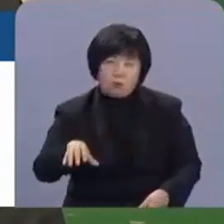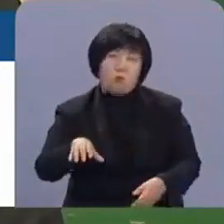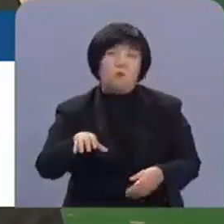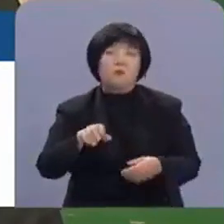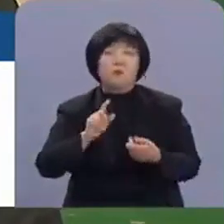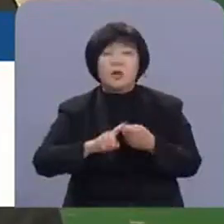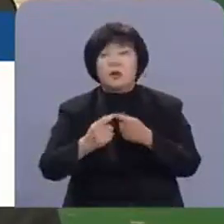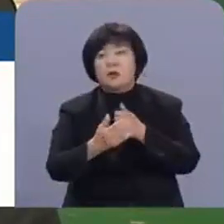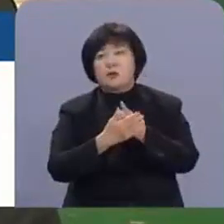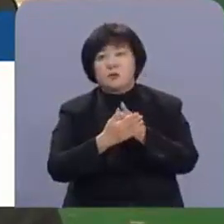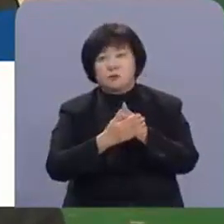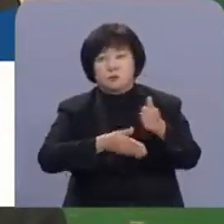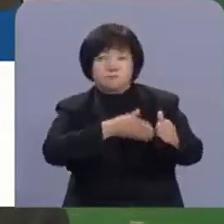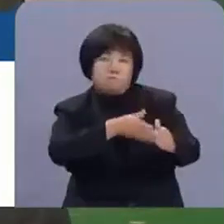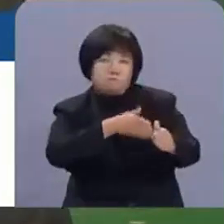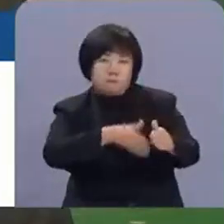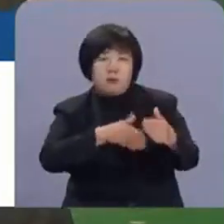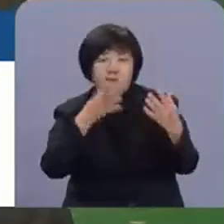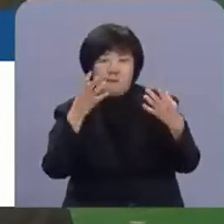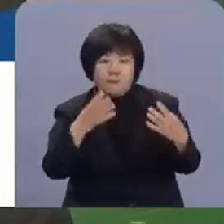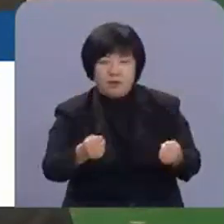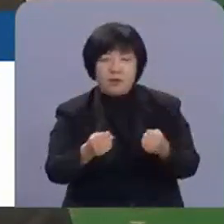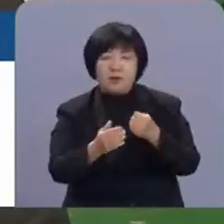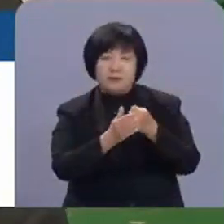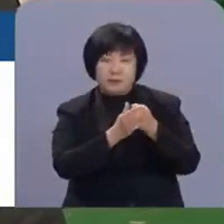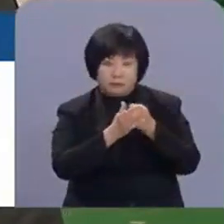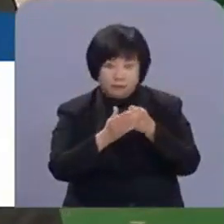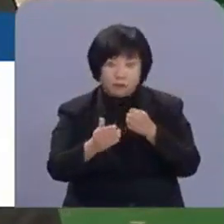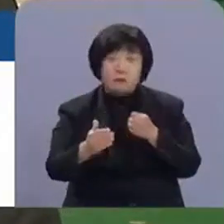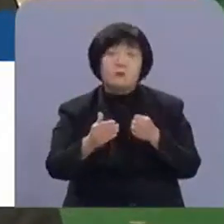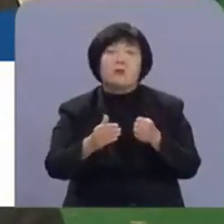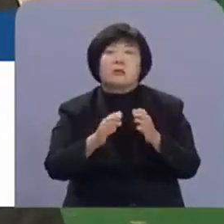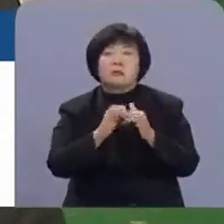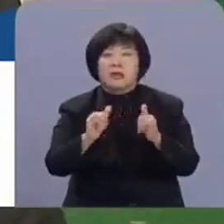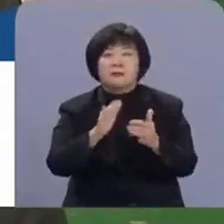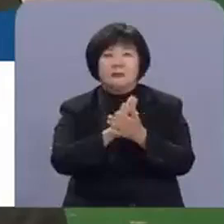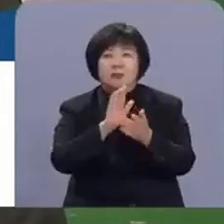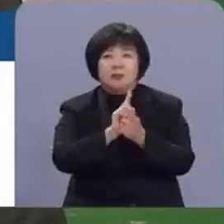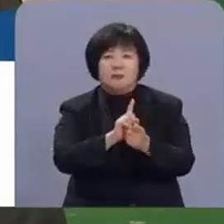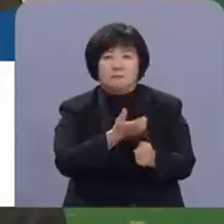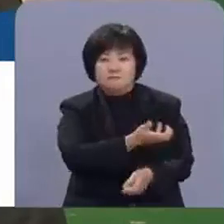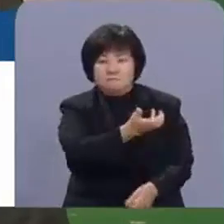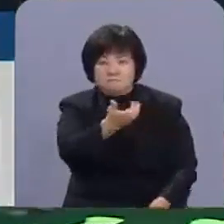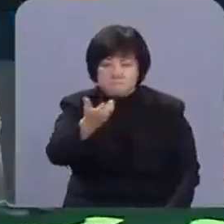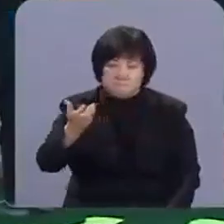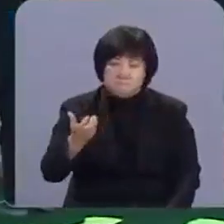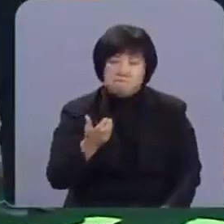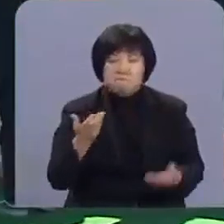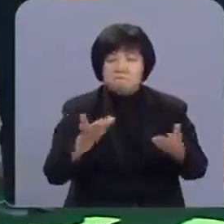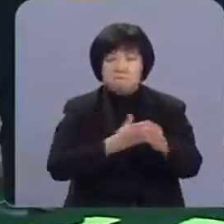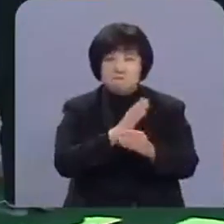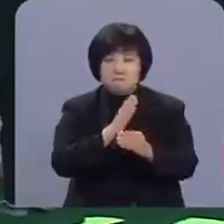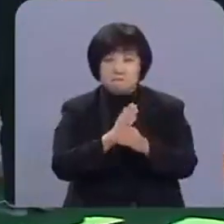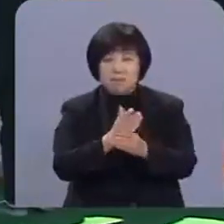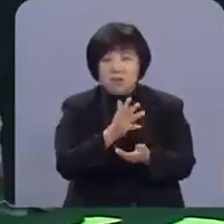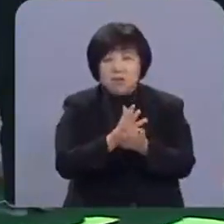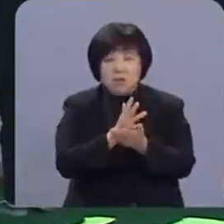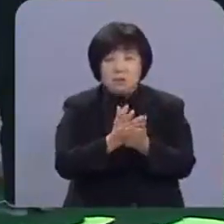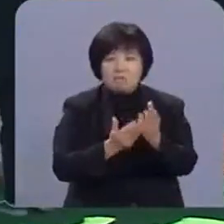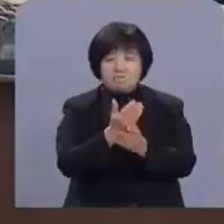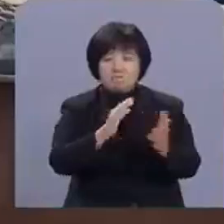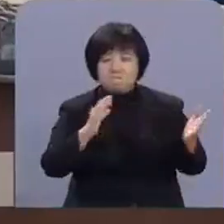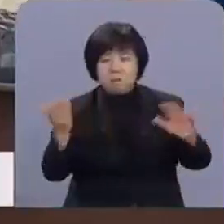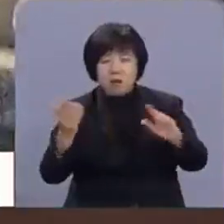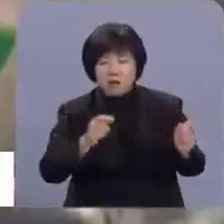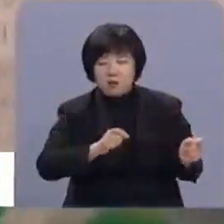부분에도 협조를 요청을 많이 한 상태죠. 그래서 그분 인력들도 이제 직접 투입돼서 지금 근무를 하고 있습니다. 이태원 참사로